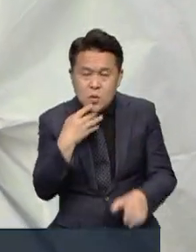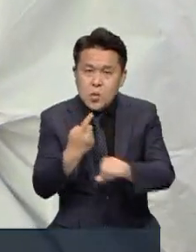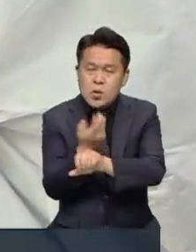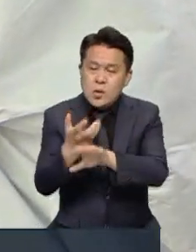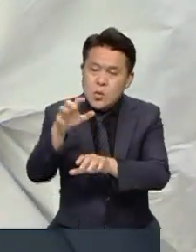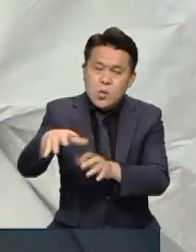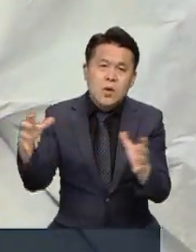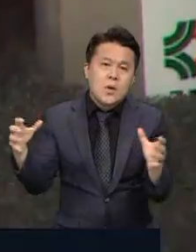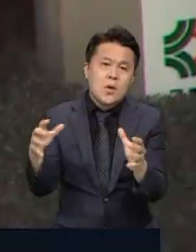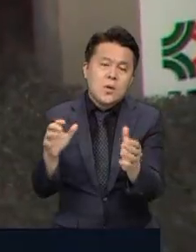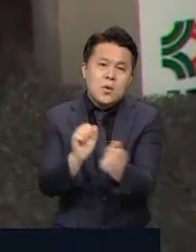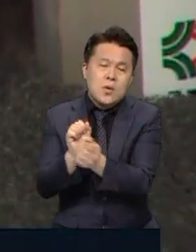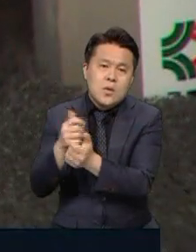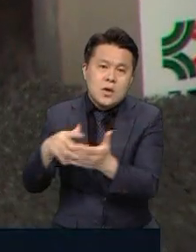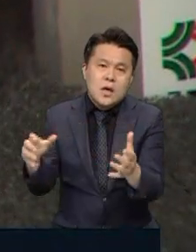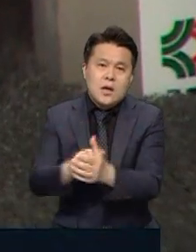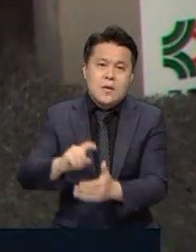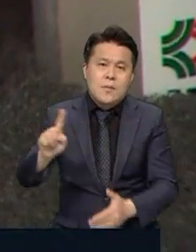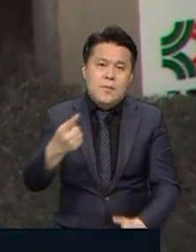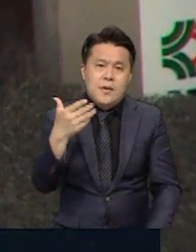비수도권에서 194명이 나왔습니다.